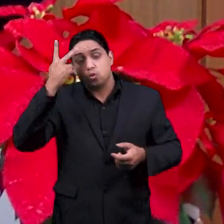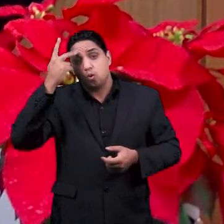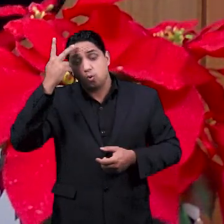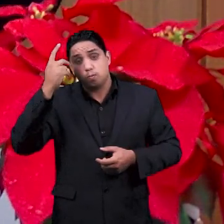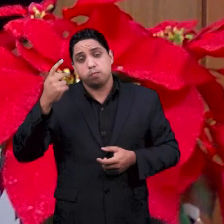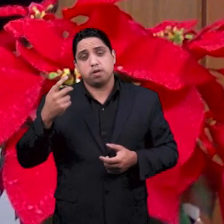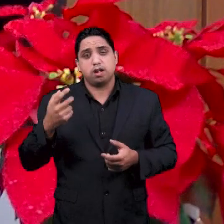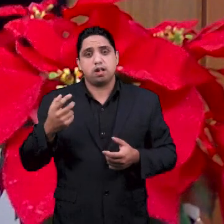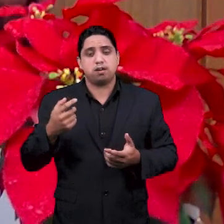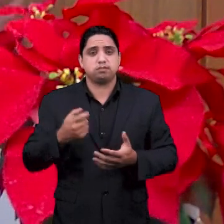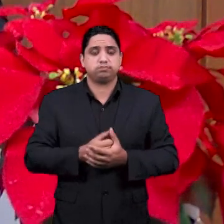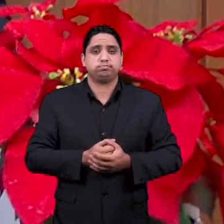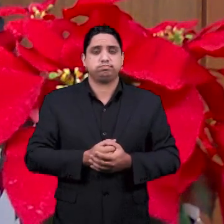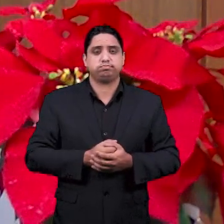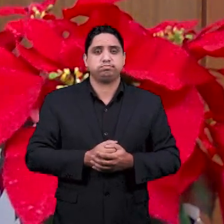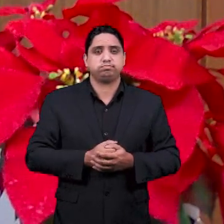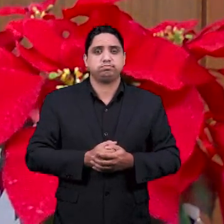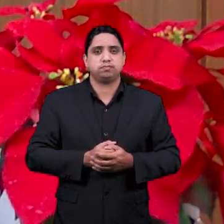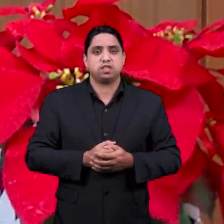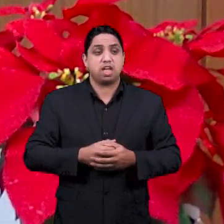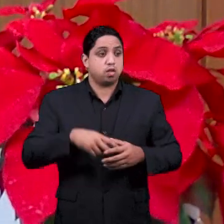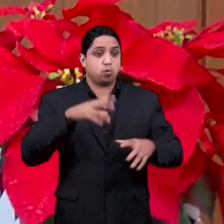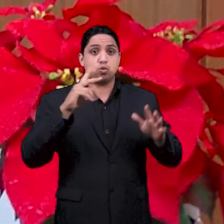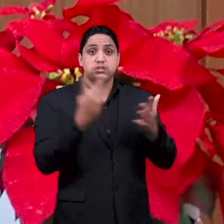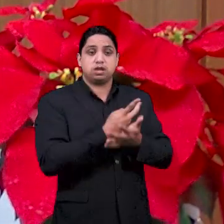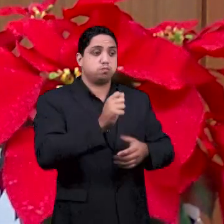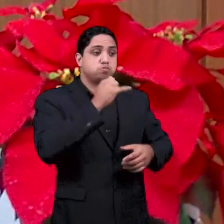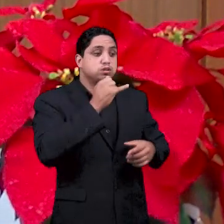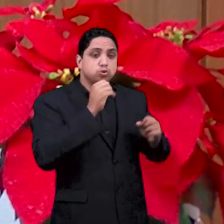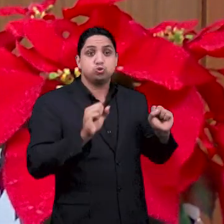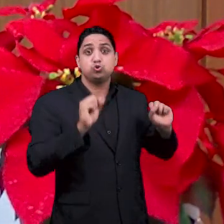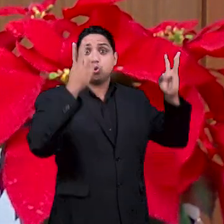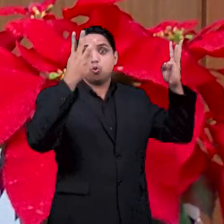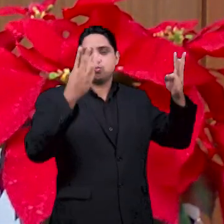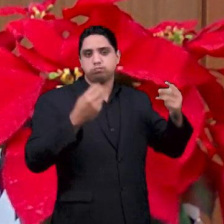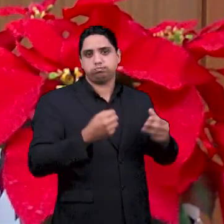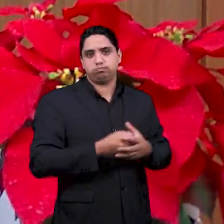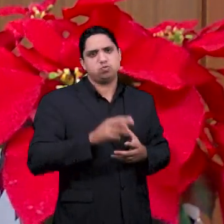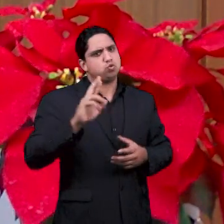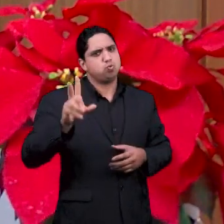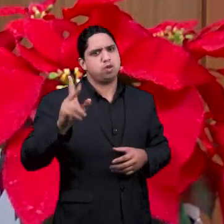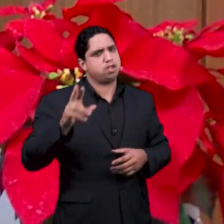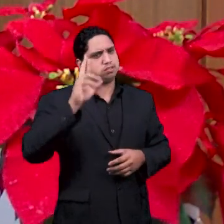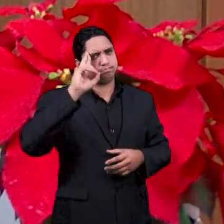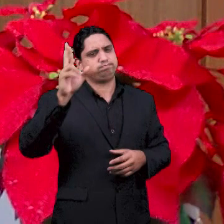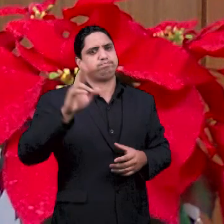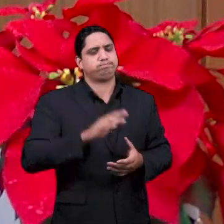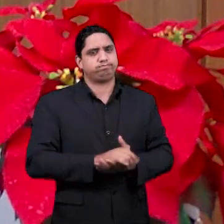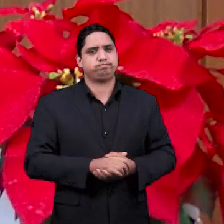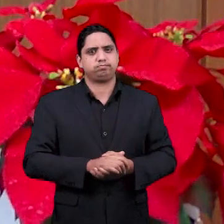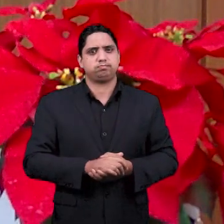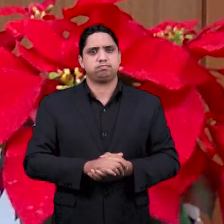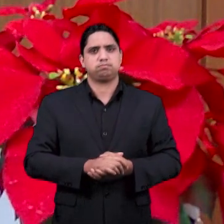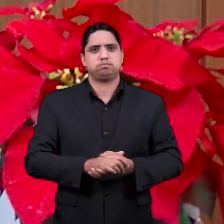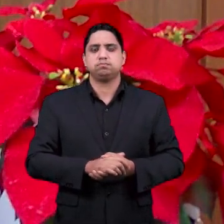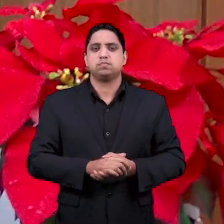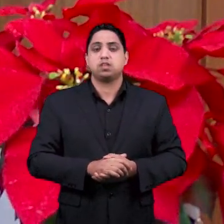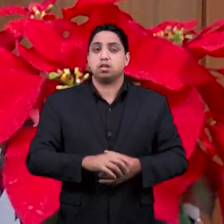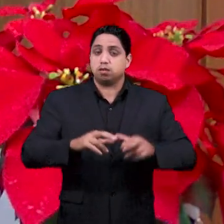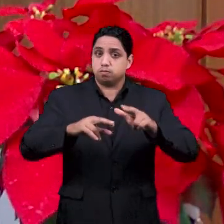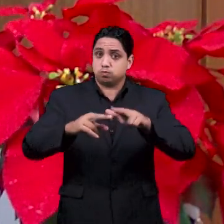можешь произвести. Это часто происходит такое, люди устраивают на